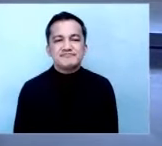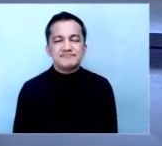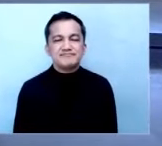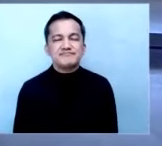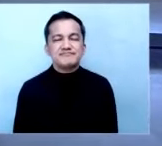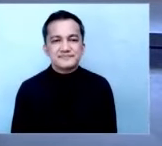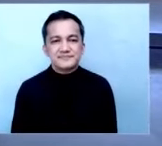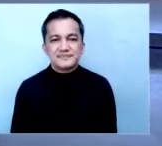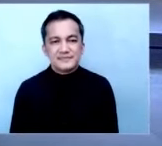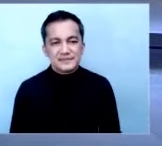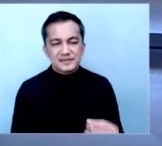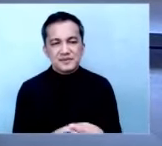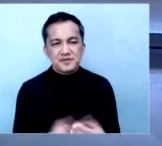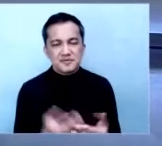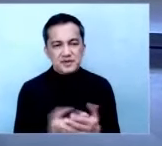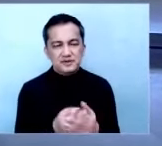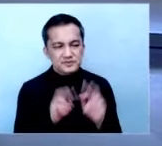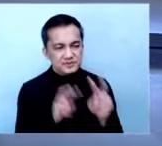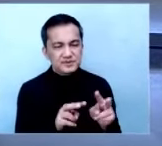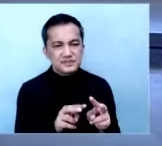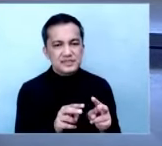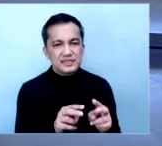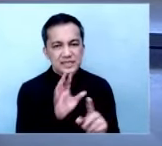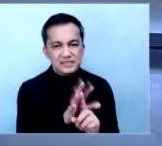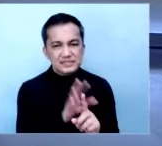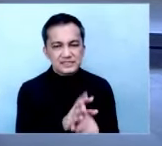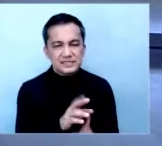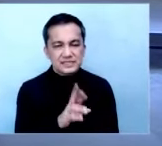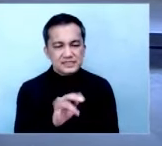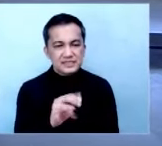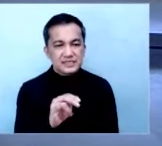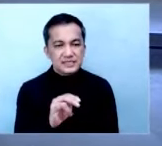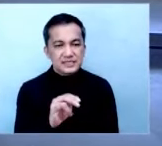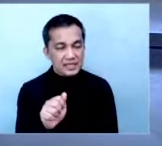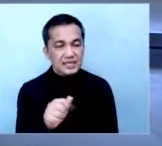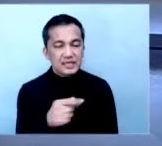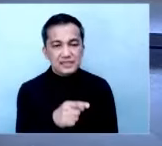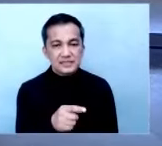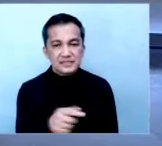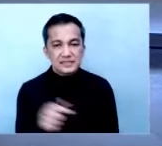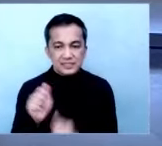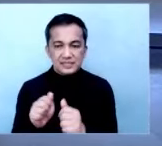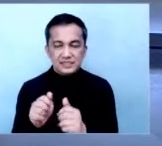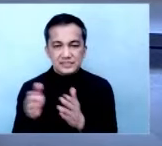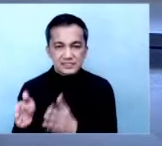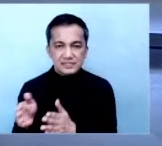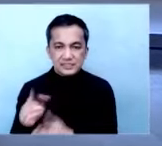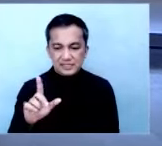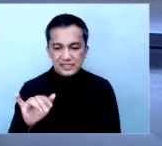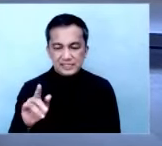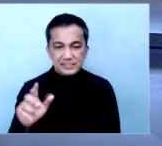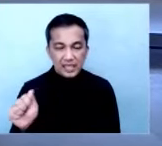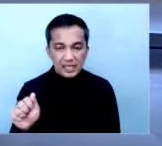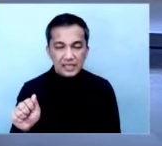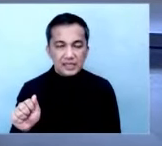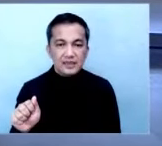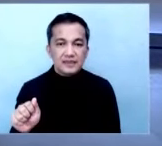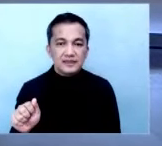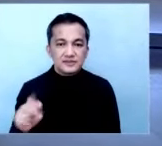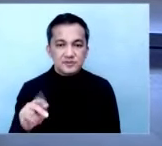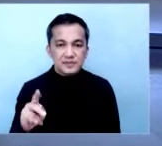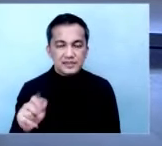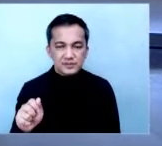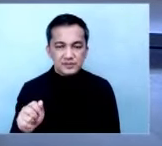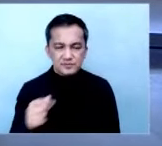May bagong look ngayon ang online star na si Niyang Guerrero, habang ang aktres namang si Liza Soberano